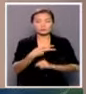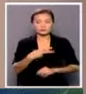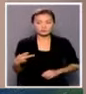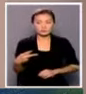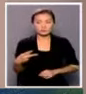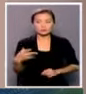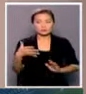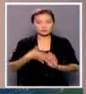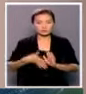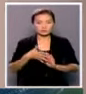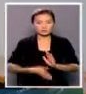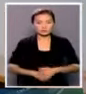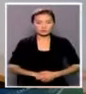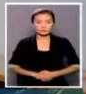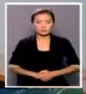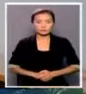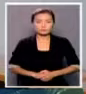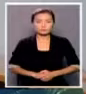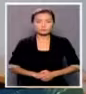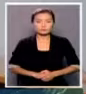қабаттағы жарық бері қарай түсіп тұр.